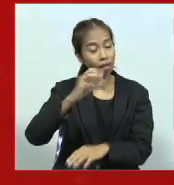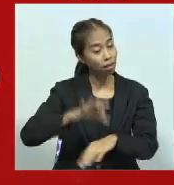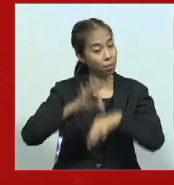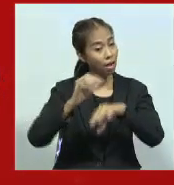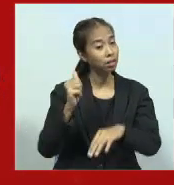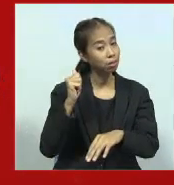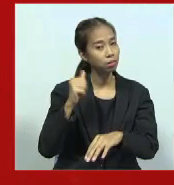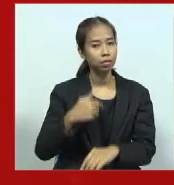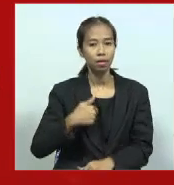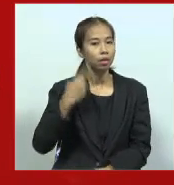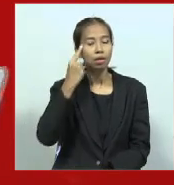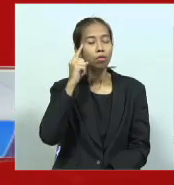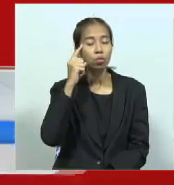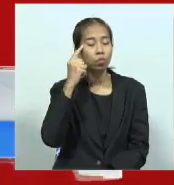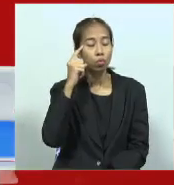อ๋อ